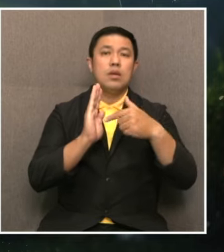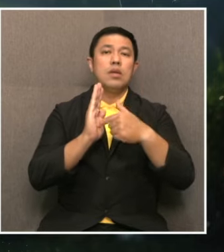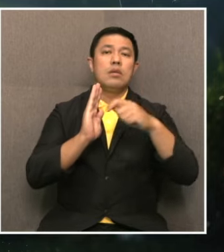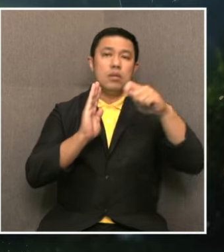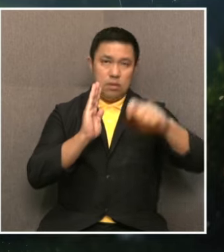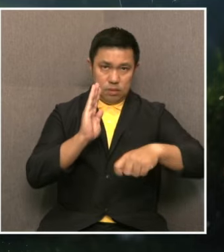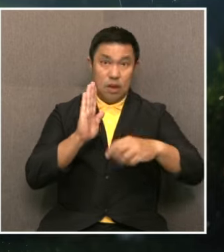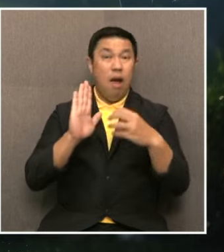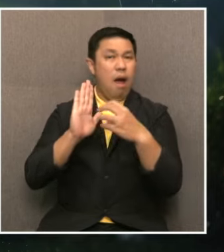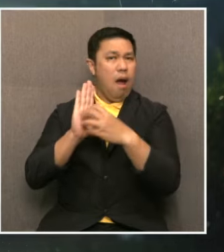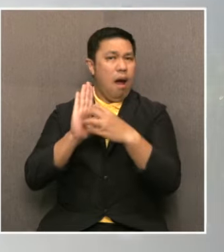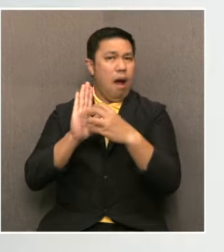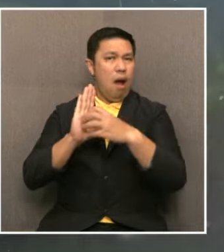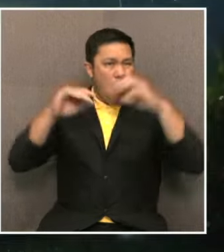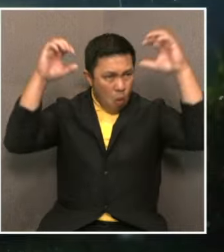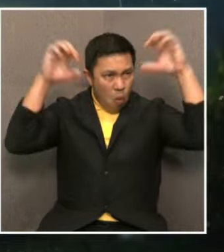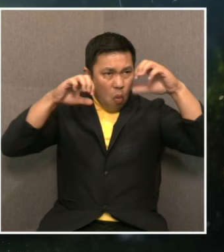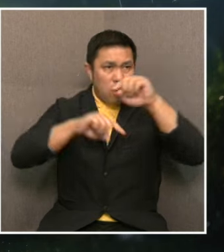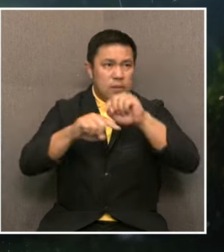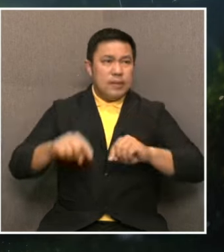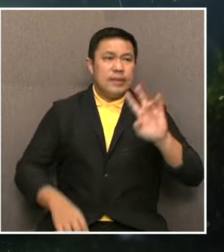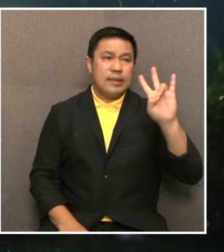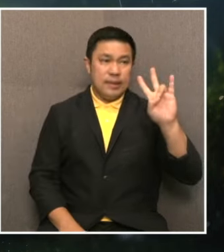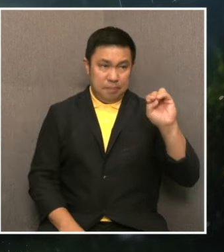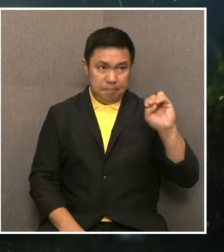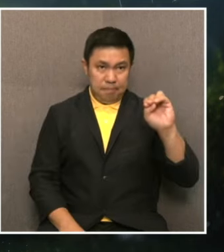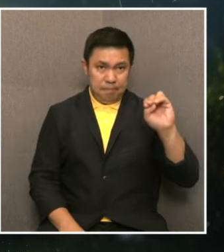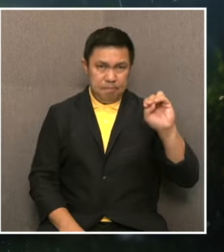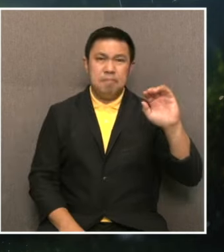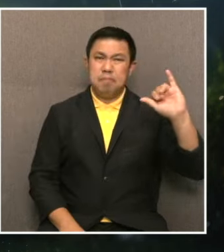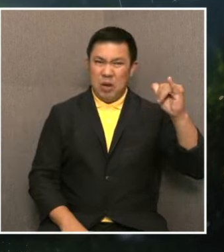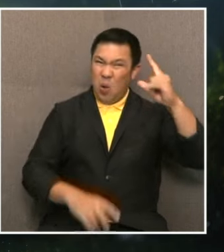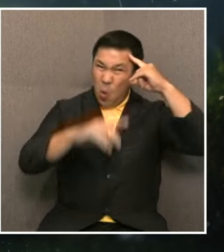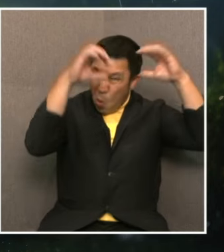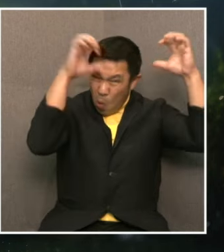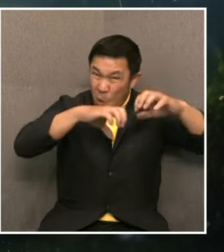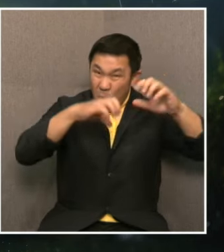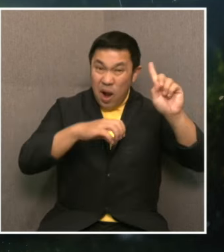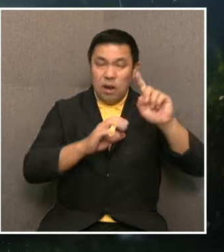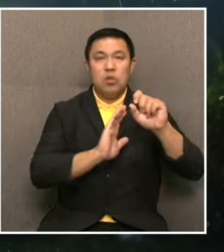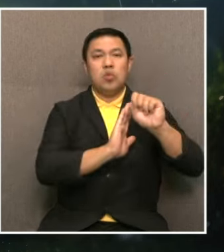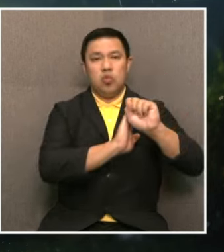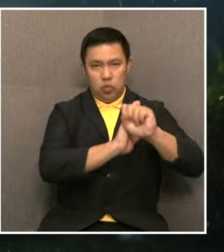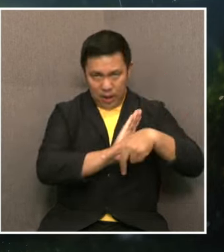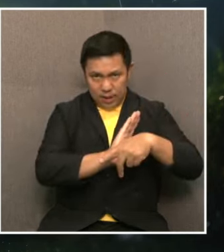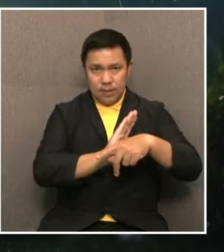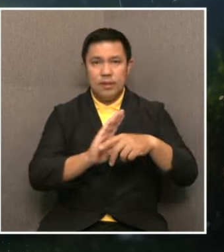ภาคกลางมีฝนฟ้าคะนองร้อยละ 70ของพื้นที่และมีฝนตกหนักบางแห่งบริเวณจังหวัดสุพรรณบุรี